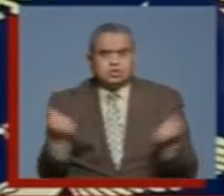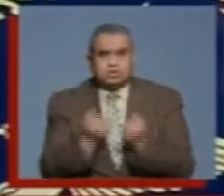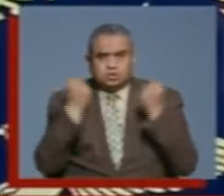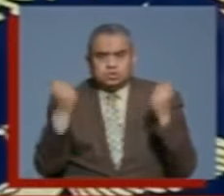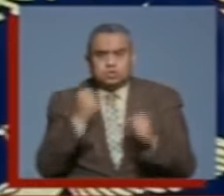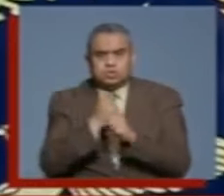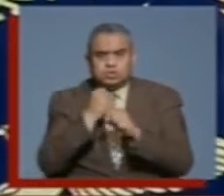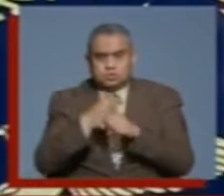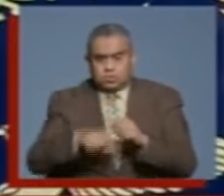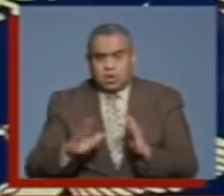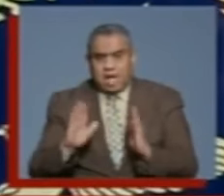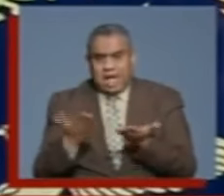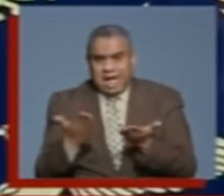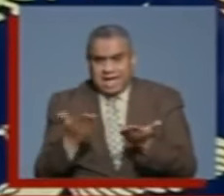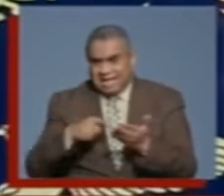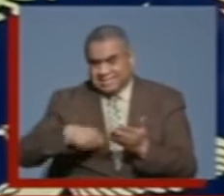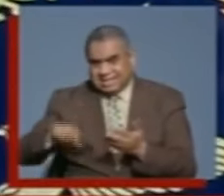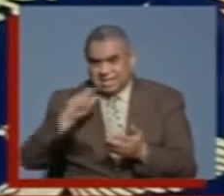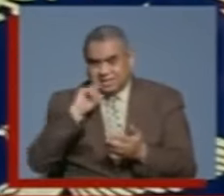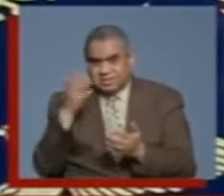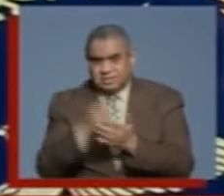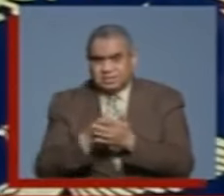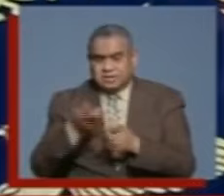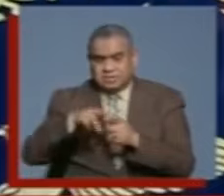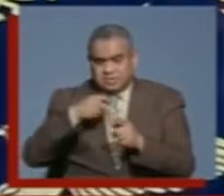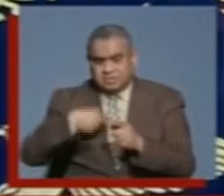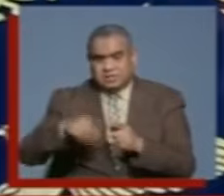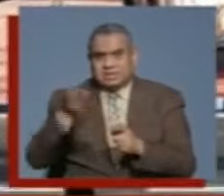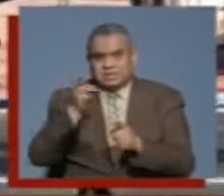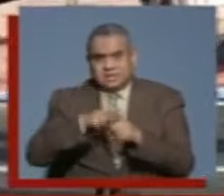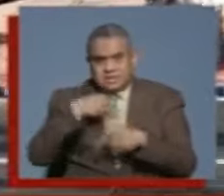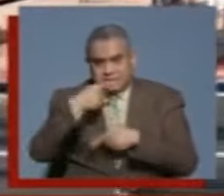اللي انتم تنزلوها ديت، وترجعوا ان شاء الله مرة تانية تكملوا